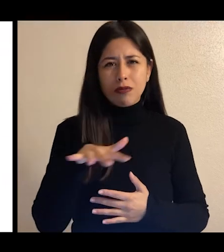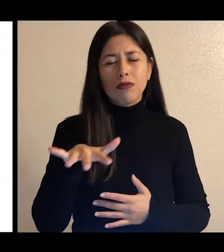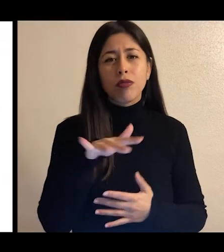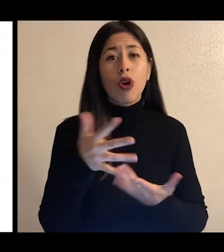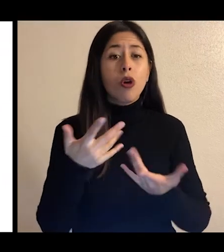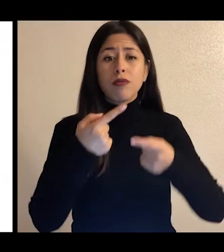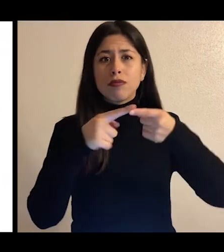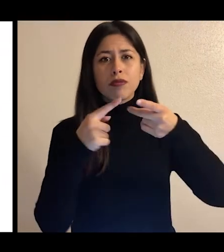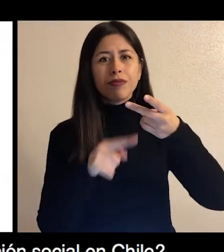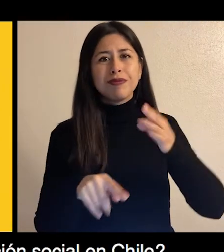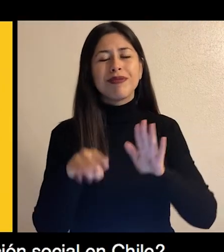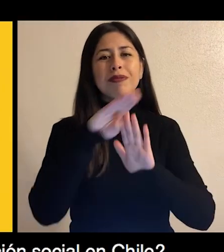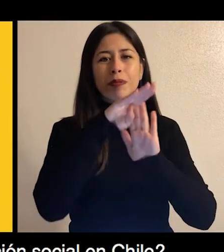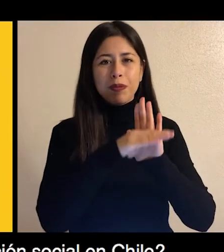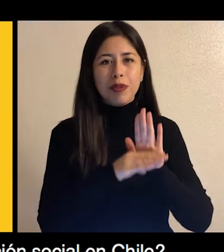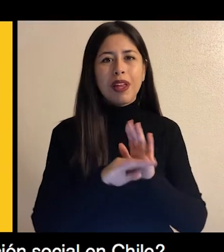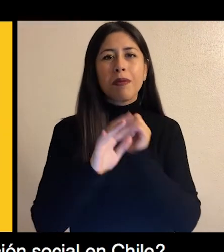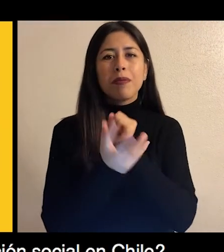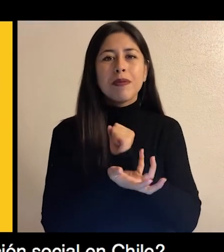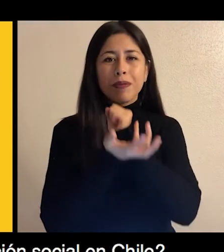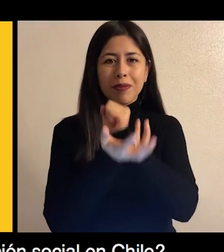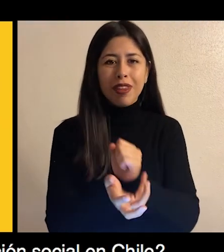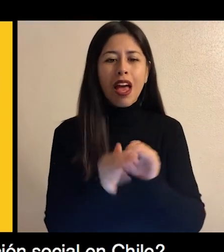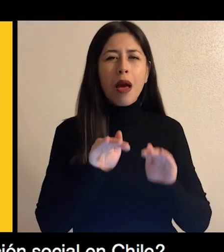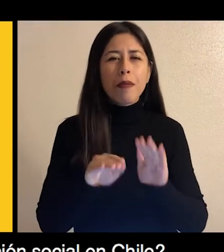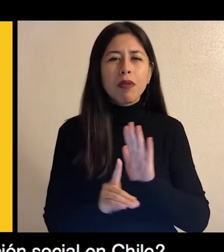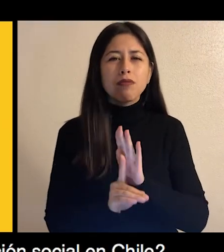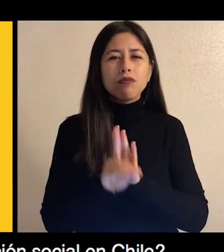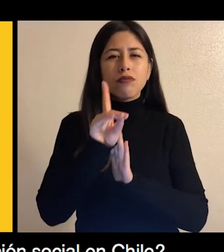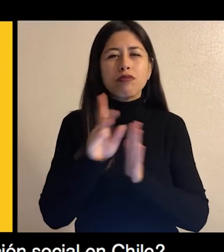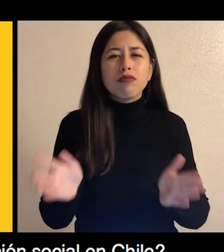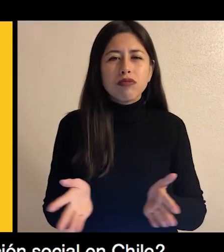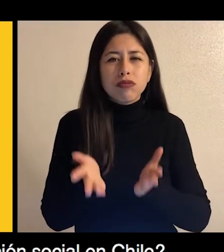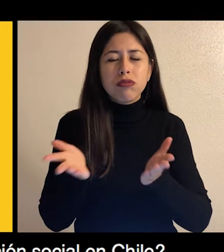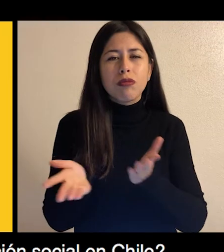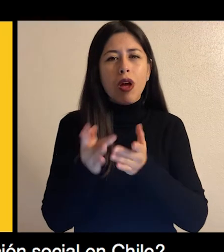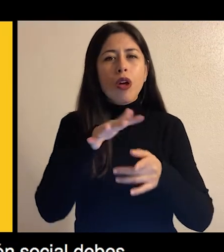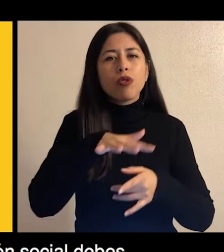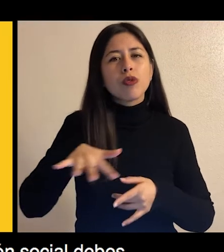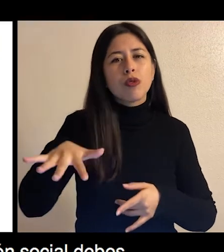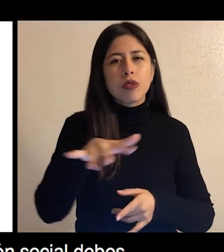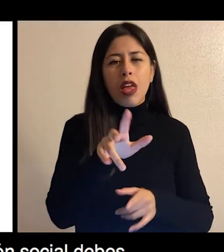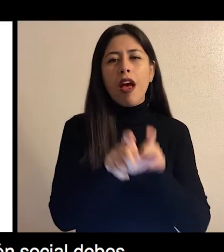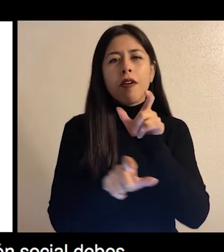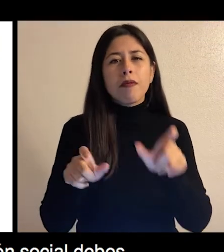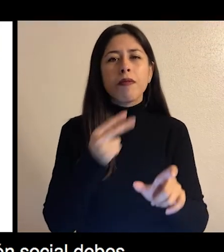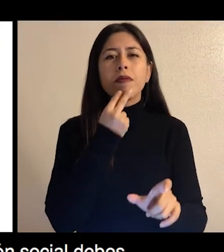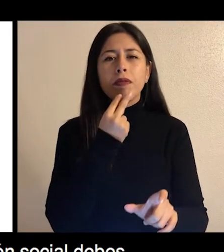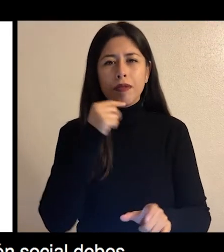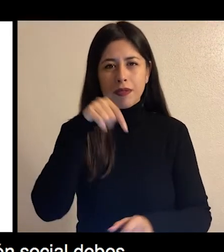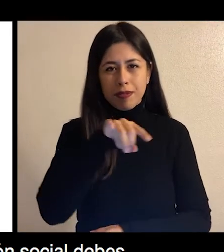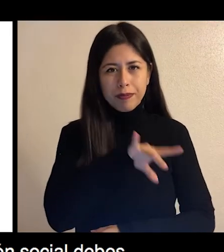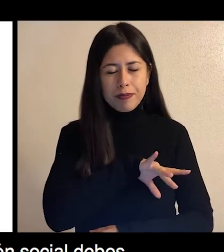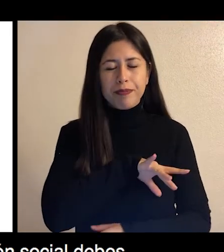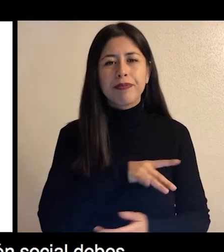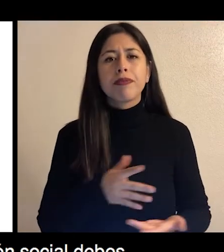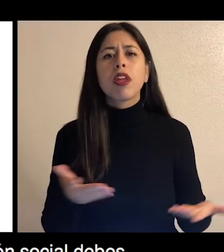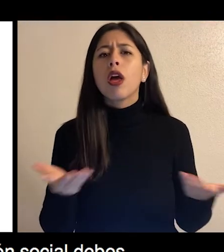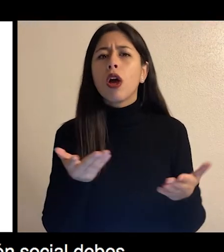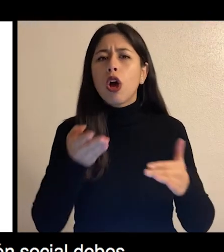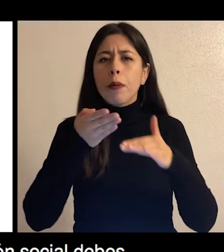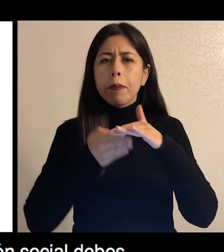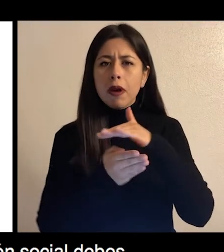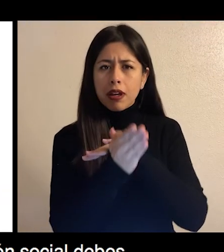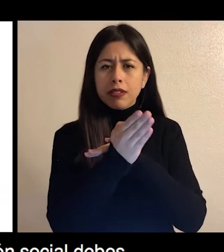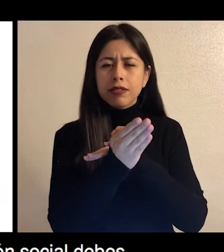abite nan Chili. Koman mwen kapab gen aksè ak sistem poteksyon sosyal sa? Pou gen aksè ak li, ou